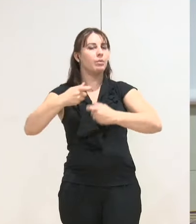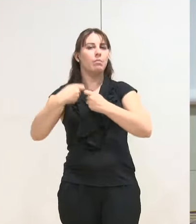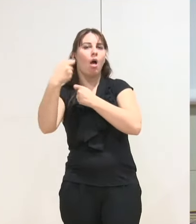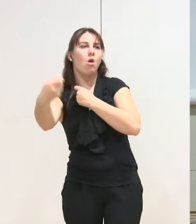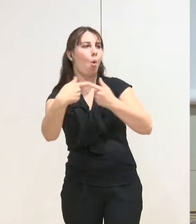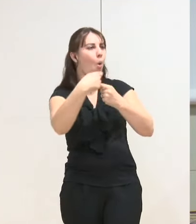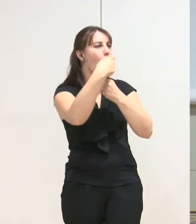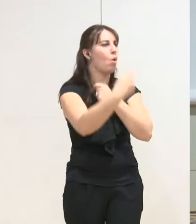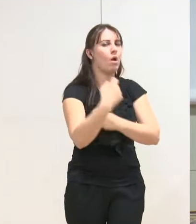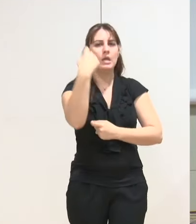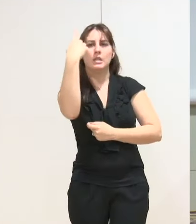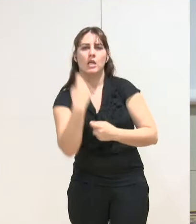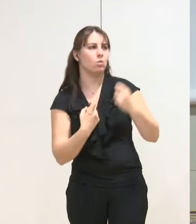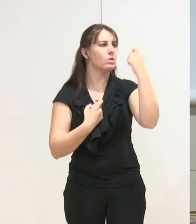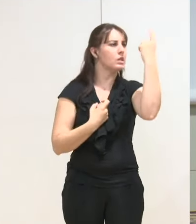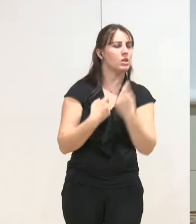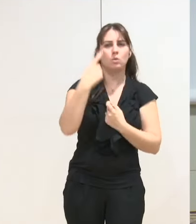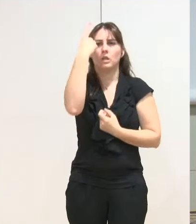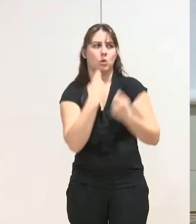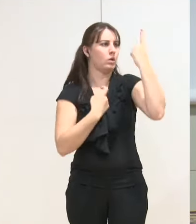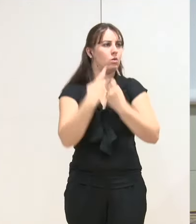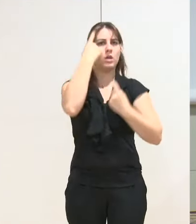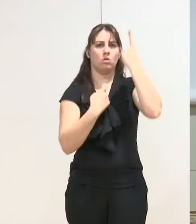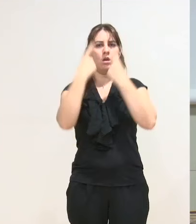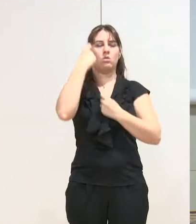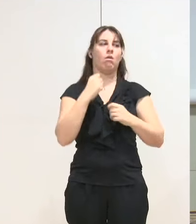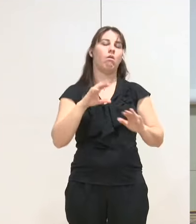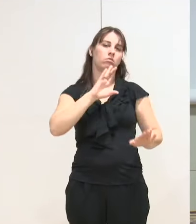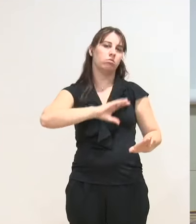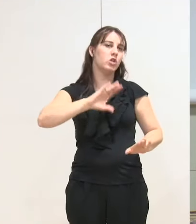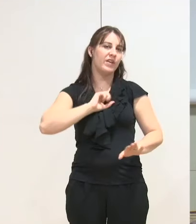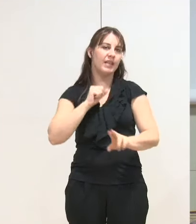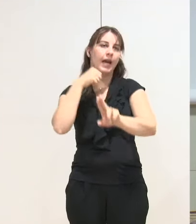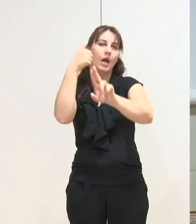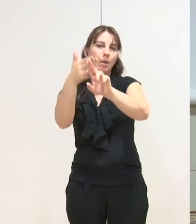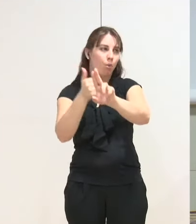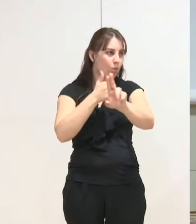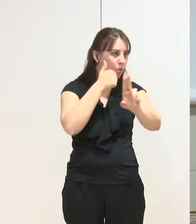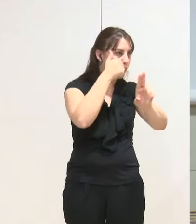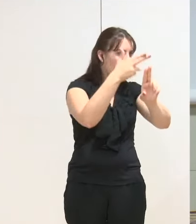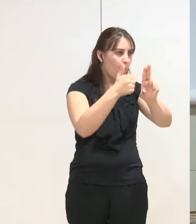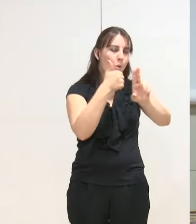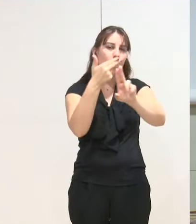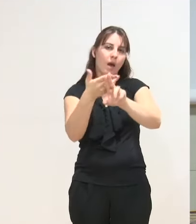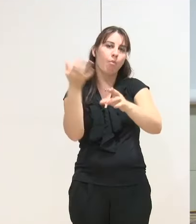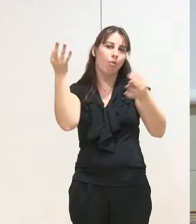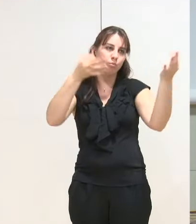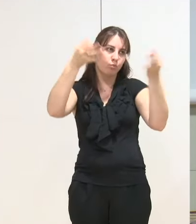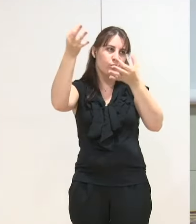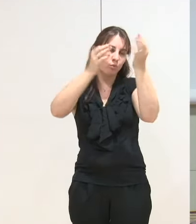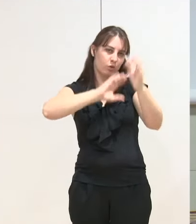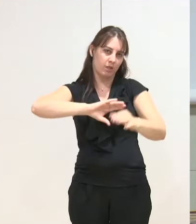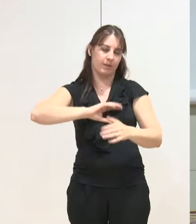questions auxquelles je vais essayer d'apporter quelques réponses donc